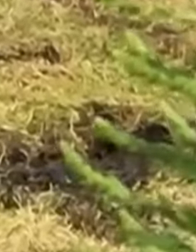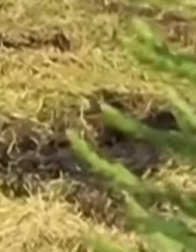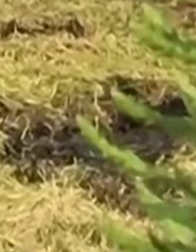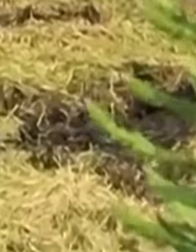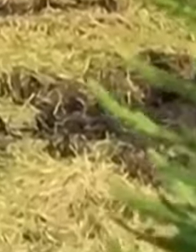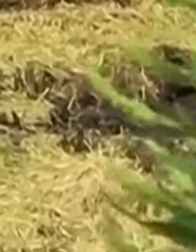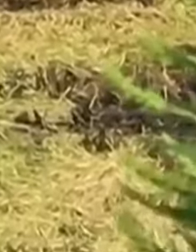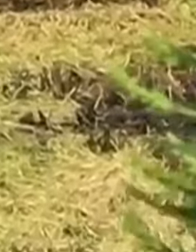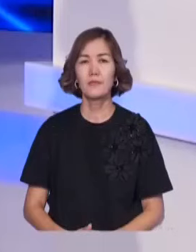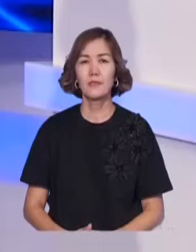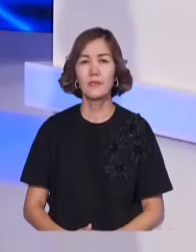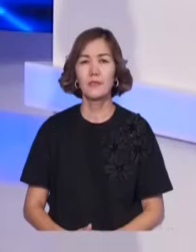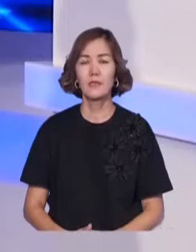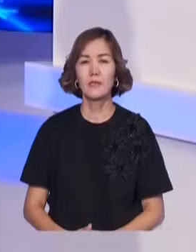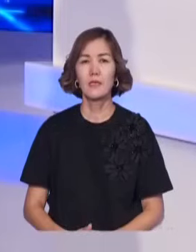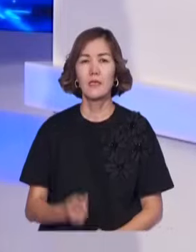телеарнасы.